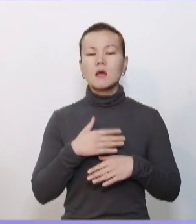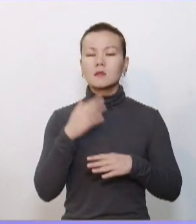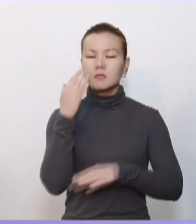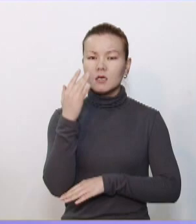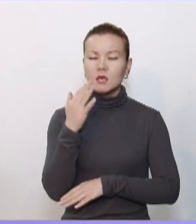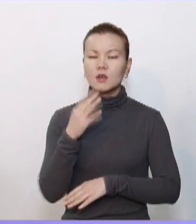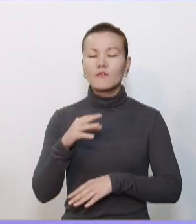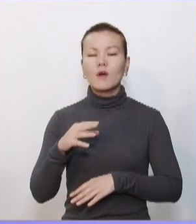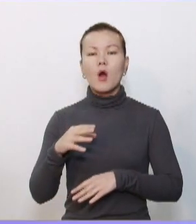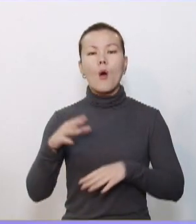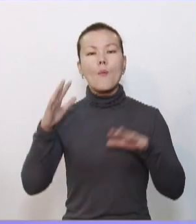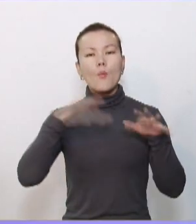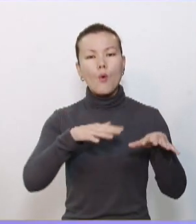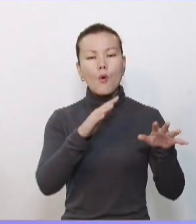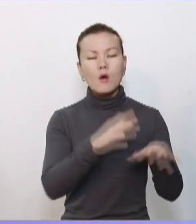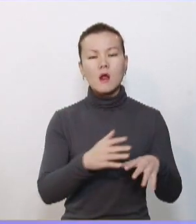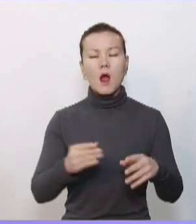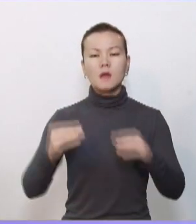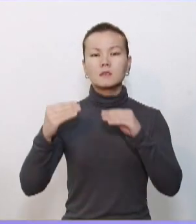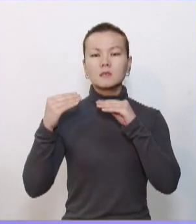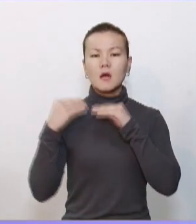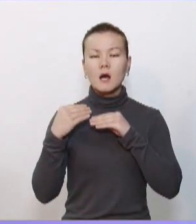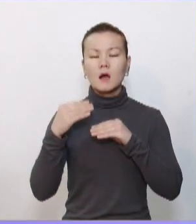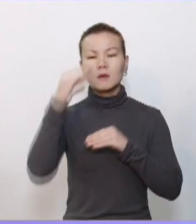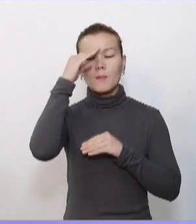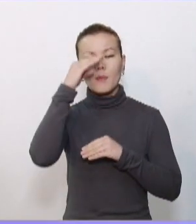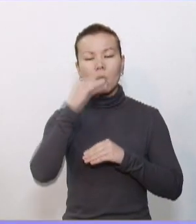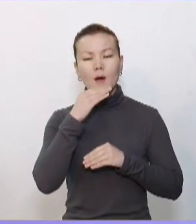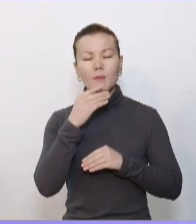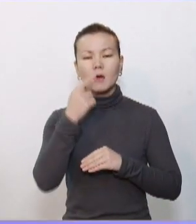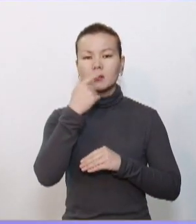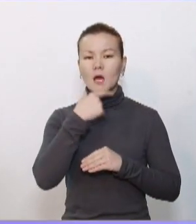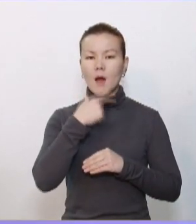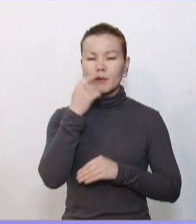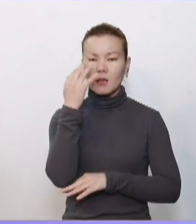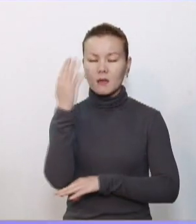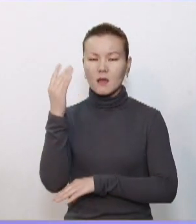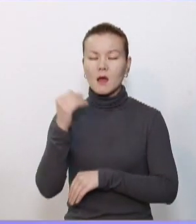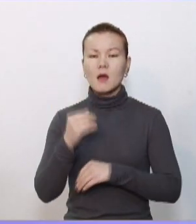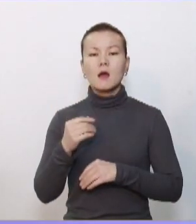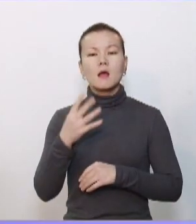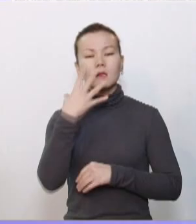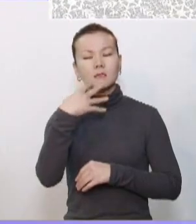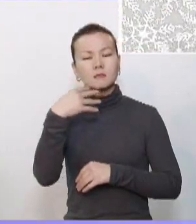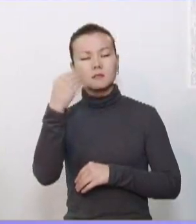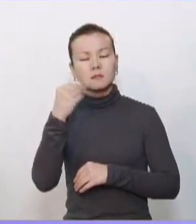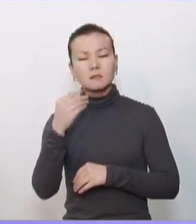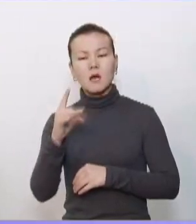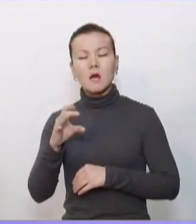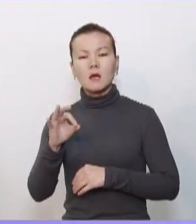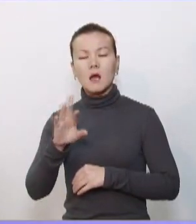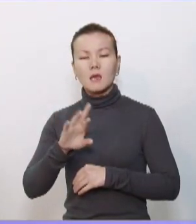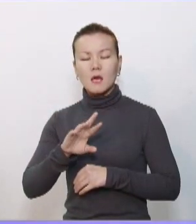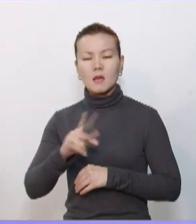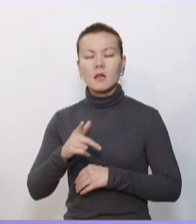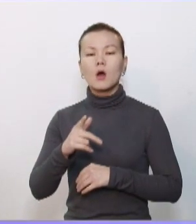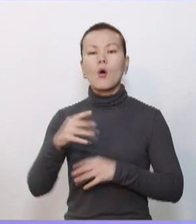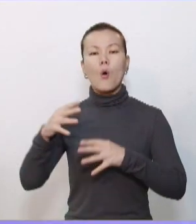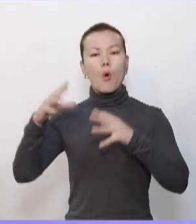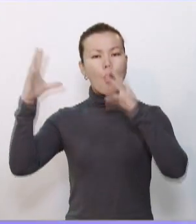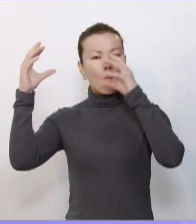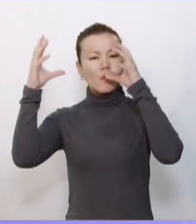море, одеяло, папа, яблоня, лисица, рояль, облако,